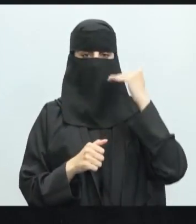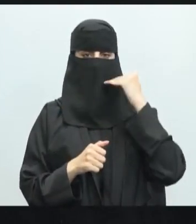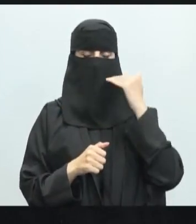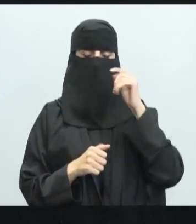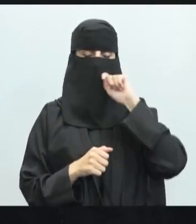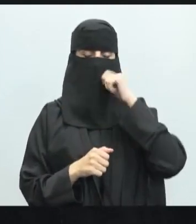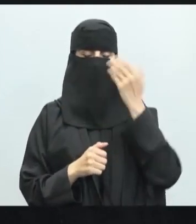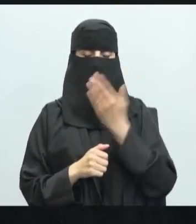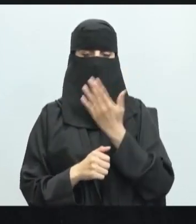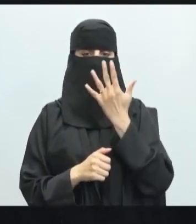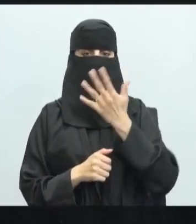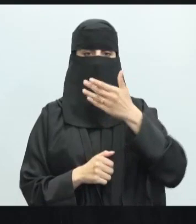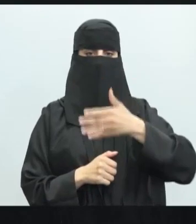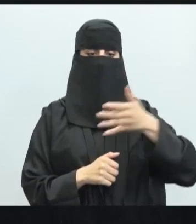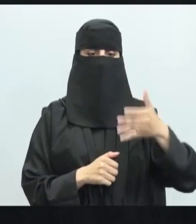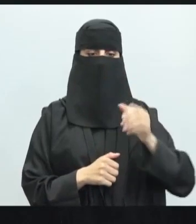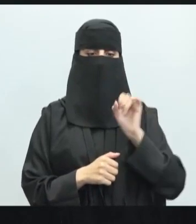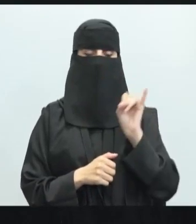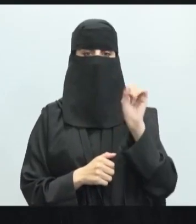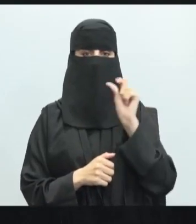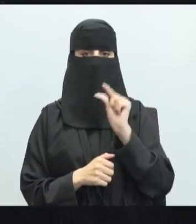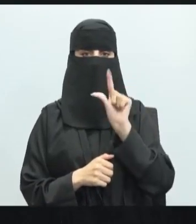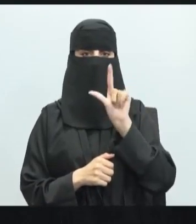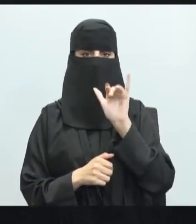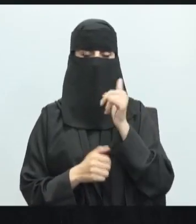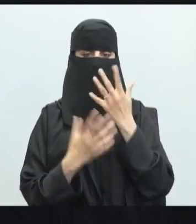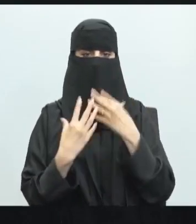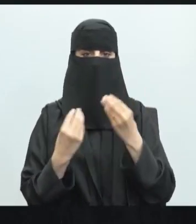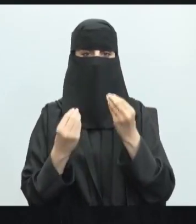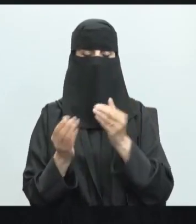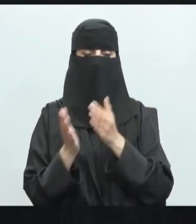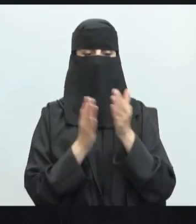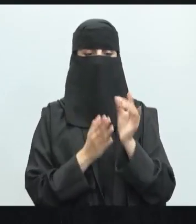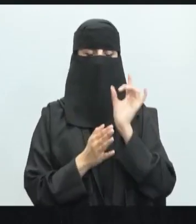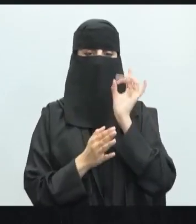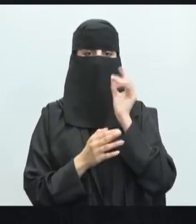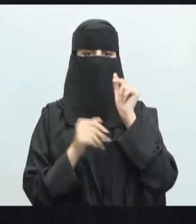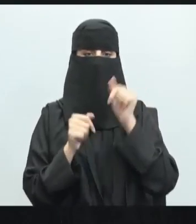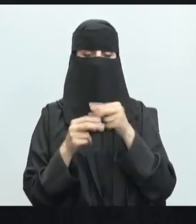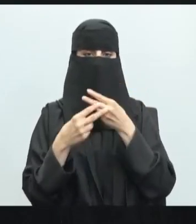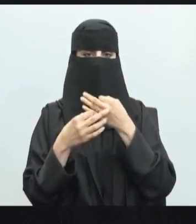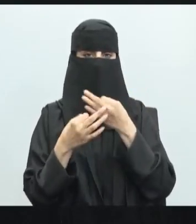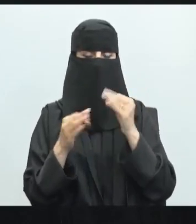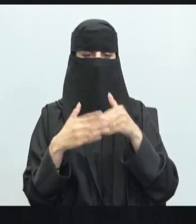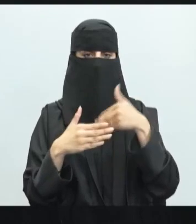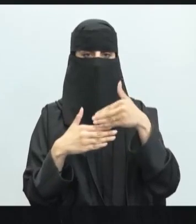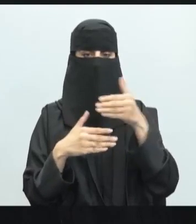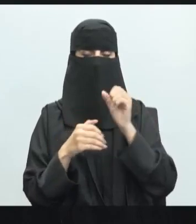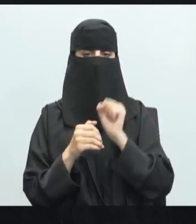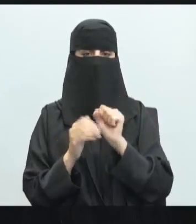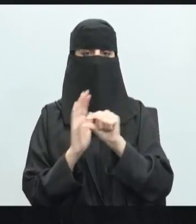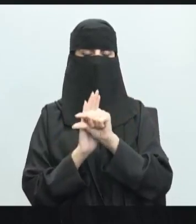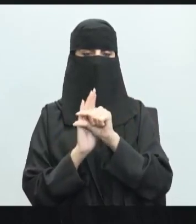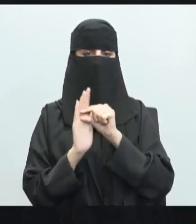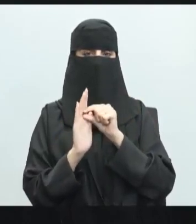الخامس الابتدائي في مادة لغتي الجميل. بحول الله وقوته سيكون لدينا